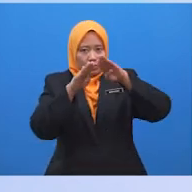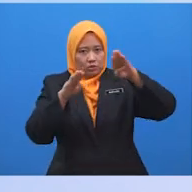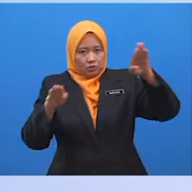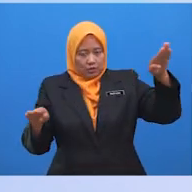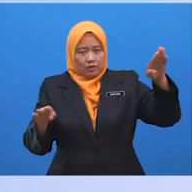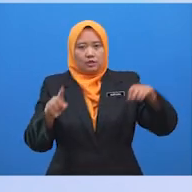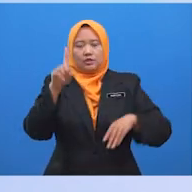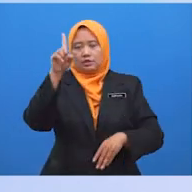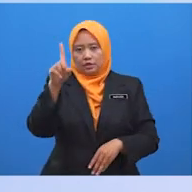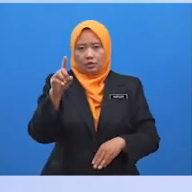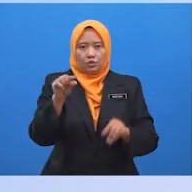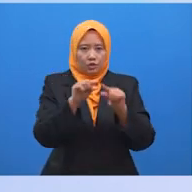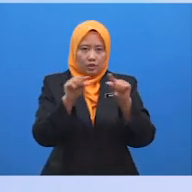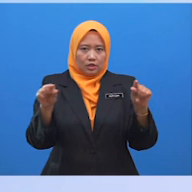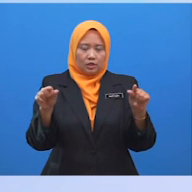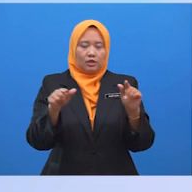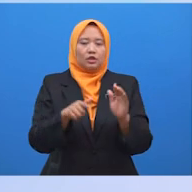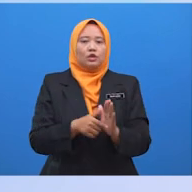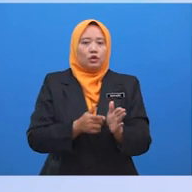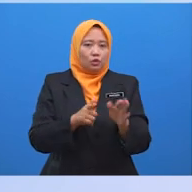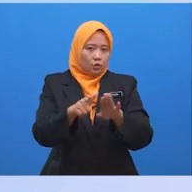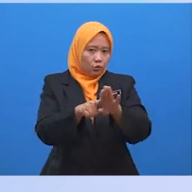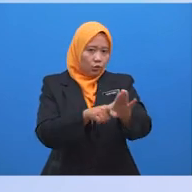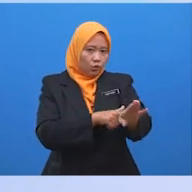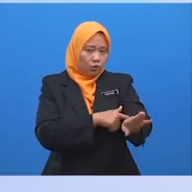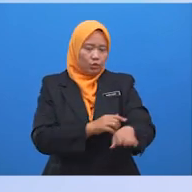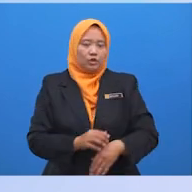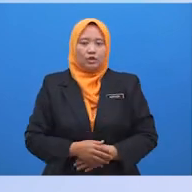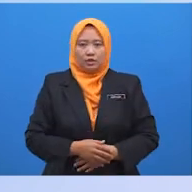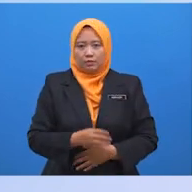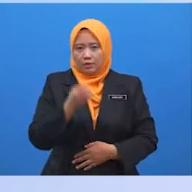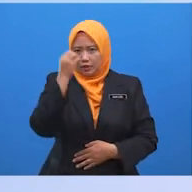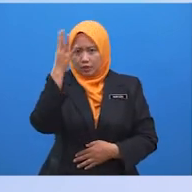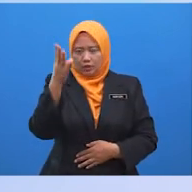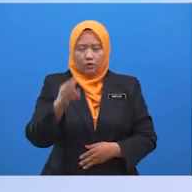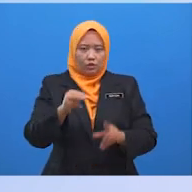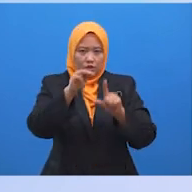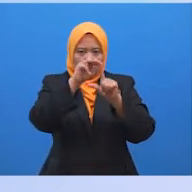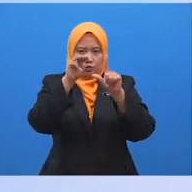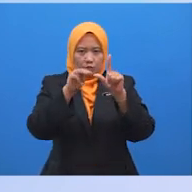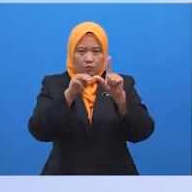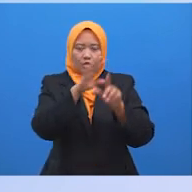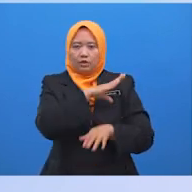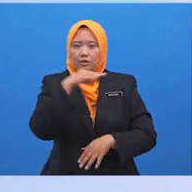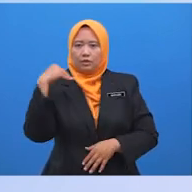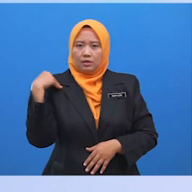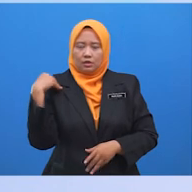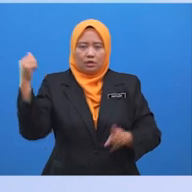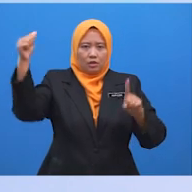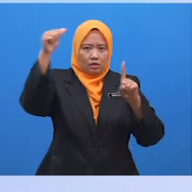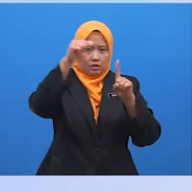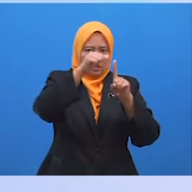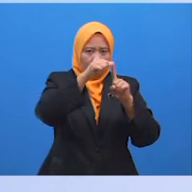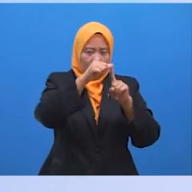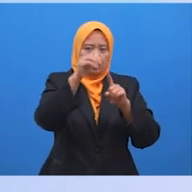ukuran yang memerihalkan kecuraman dan arah kecondongan